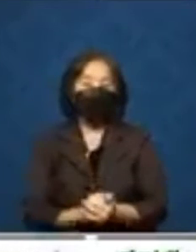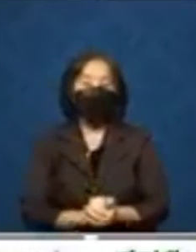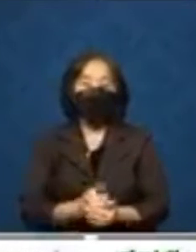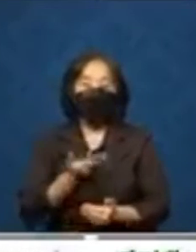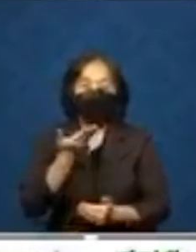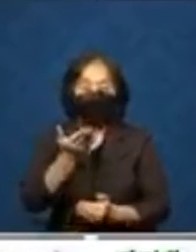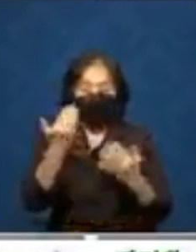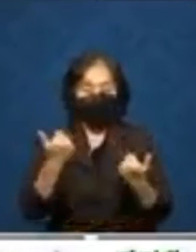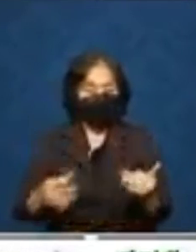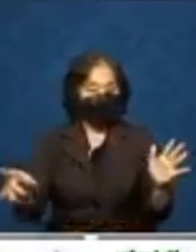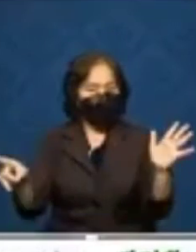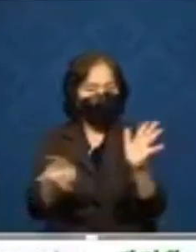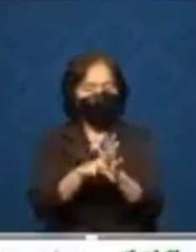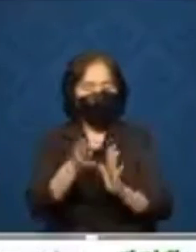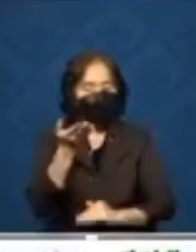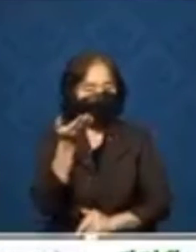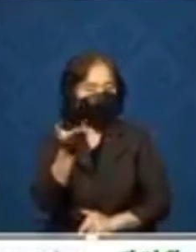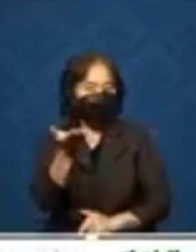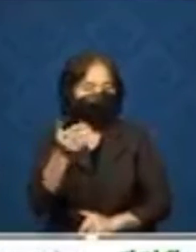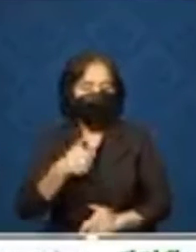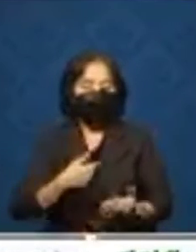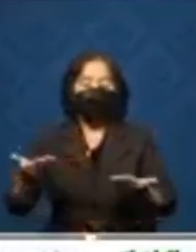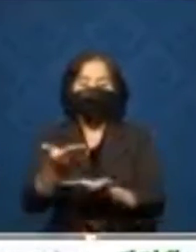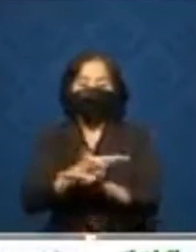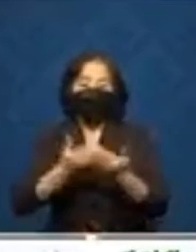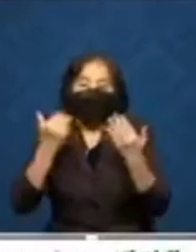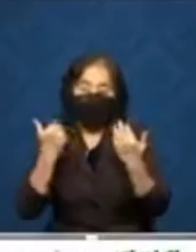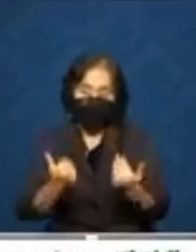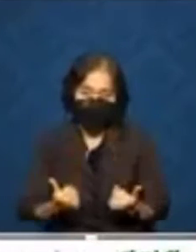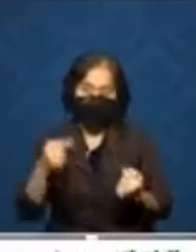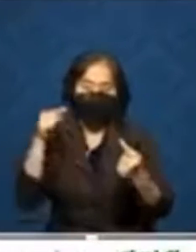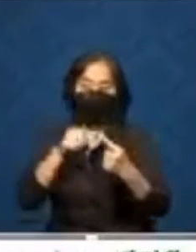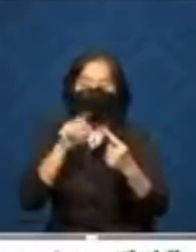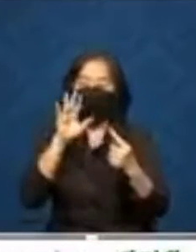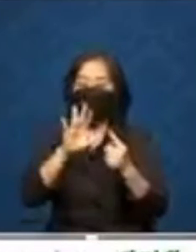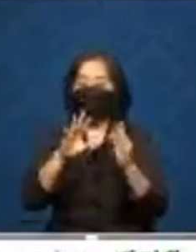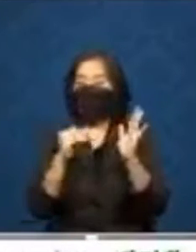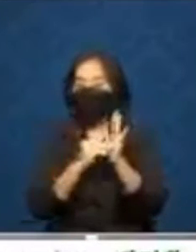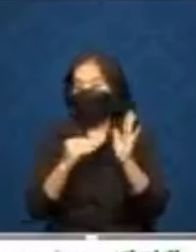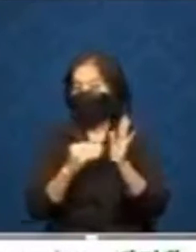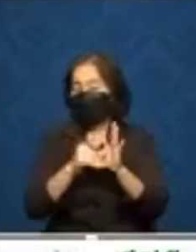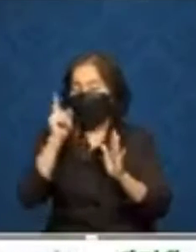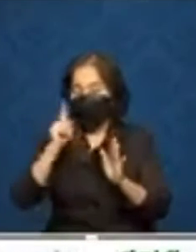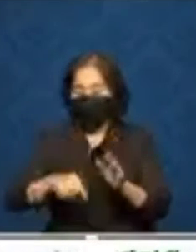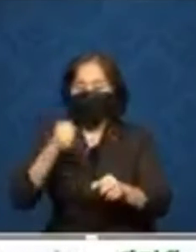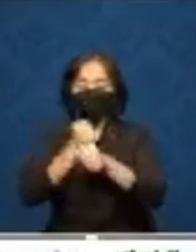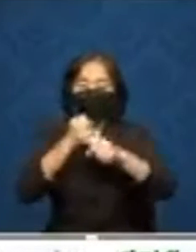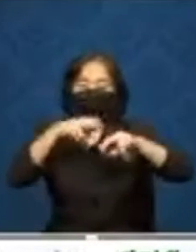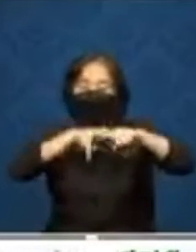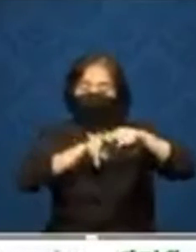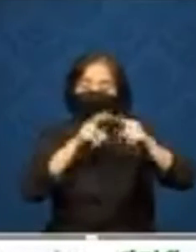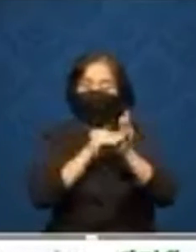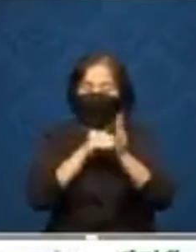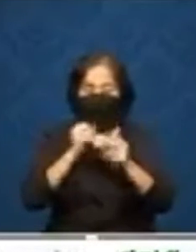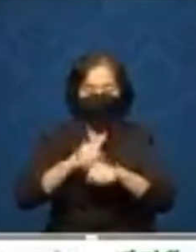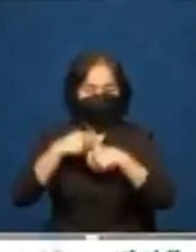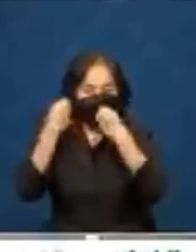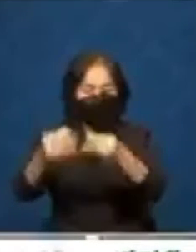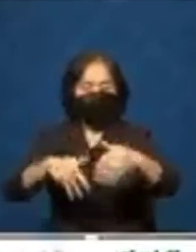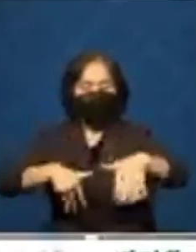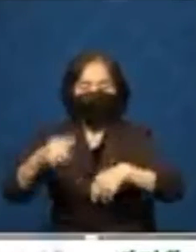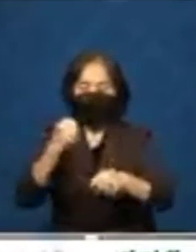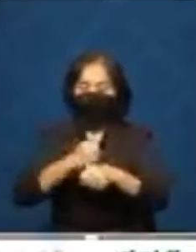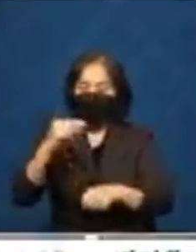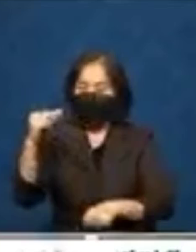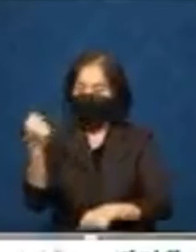ครั้งนี้จะเป็นครั้งสุดท้ายนะคะที่ดิฉันได้กล่าวถึงกรุงเทพมหานครได้โปรดทำงานให้พี่น้องประชาชนอย่างรวดเร็วด้ว